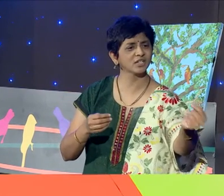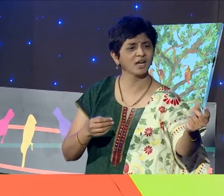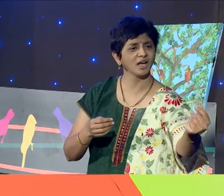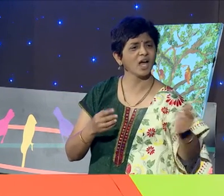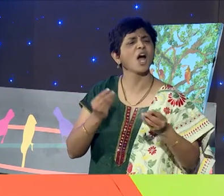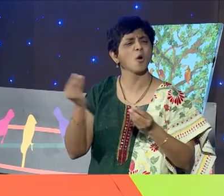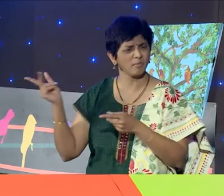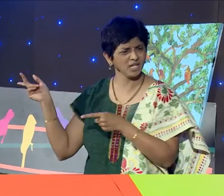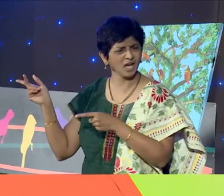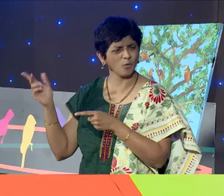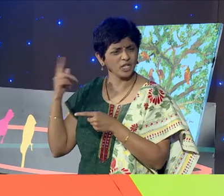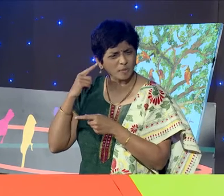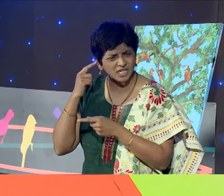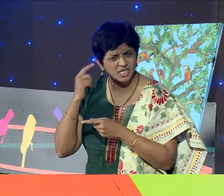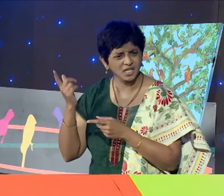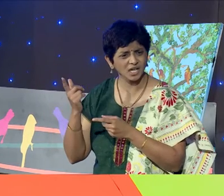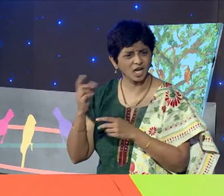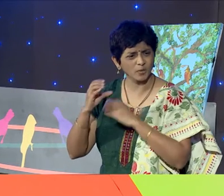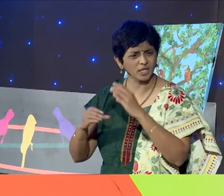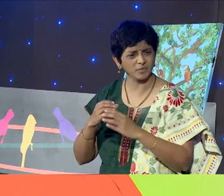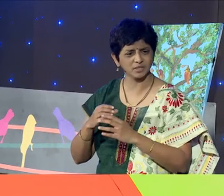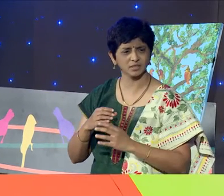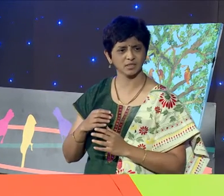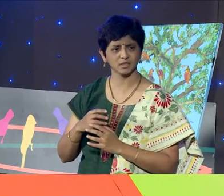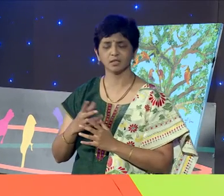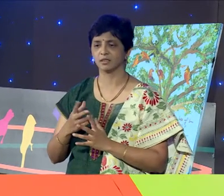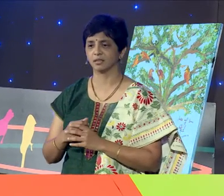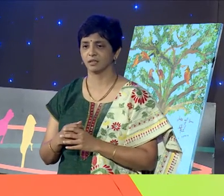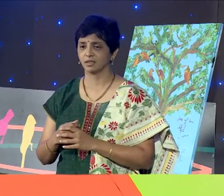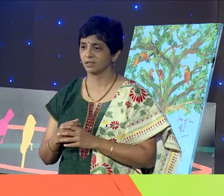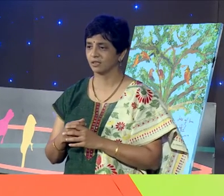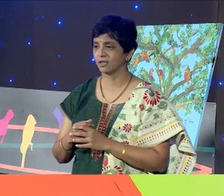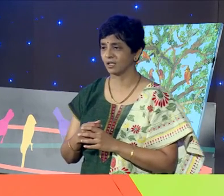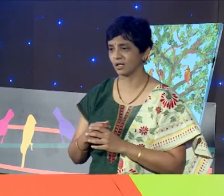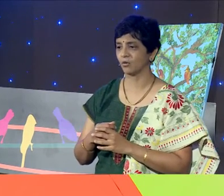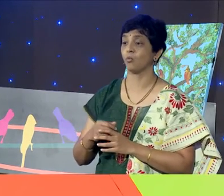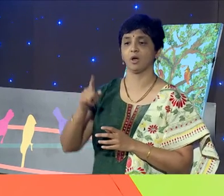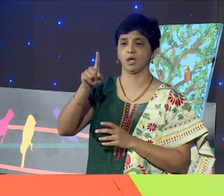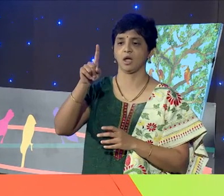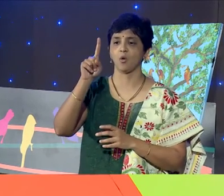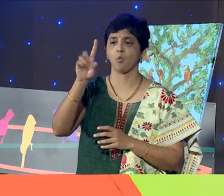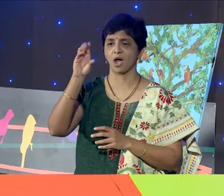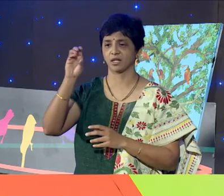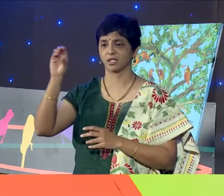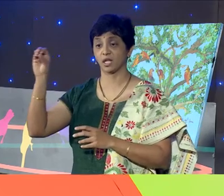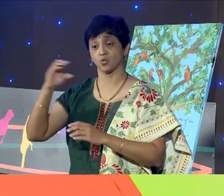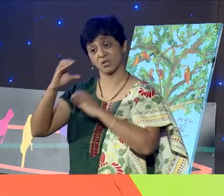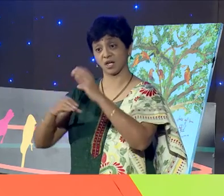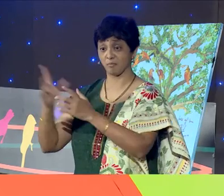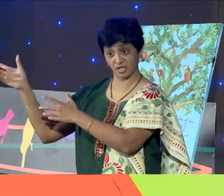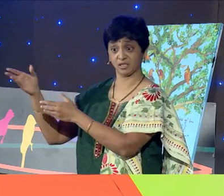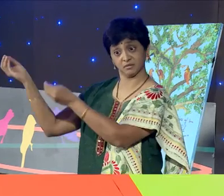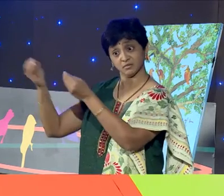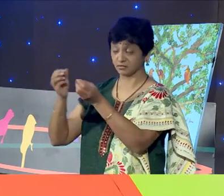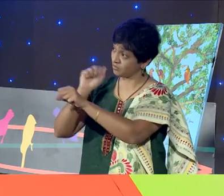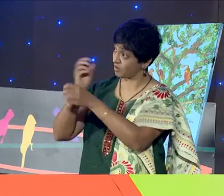जाए, उनको उनके पैर पे खड़ा किया जाए। 2012 में सत्यमेव Season 2 Episode 6 की शूटिंग हुई, आमिर खान जी खुद